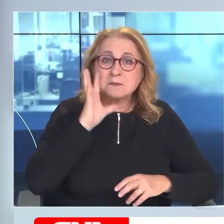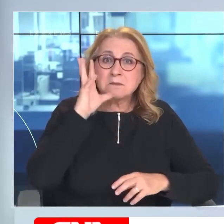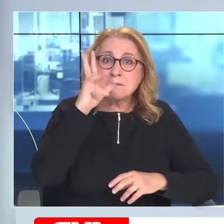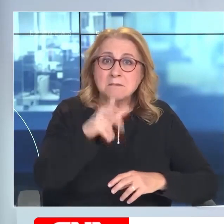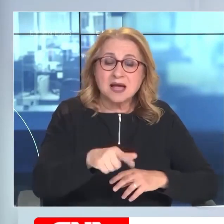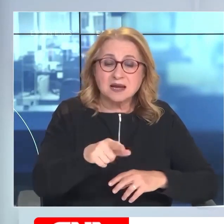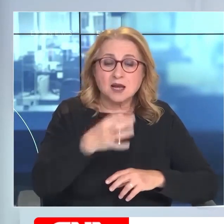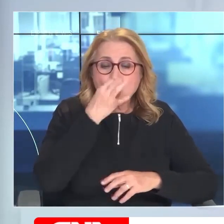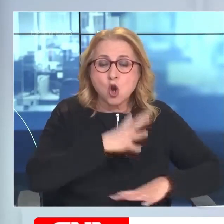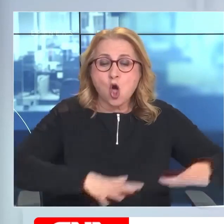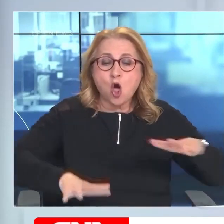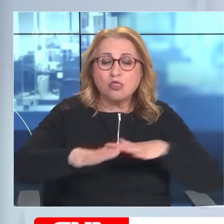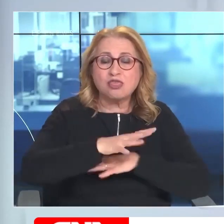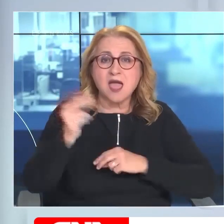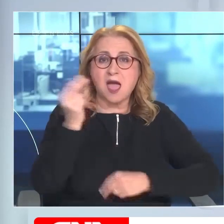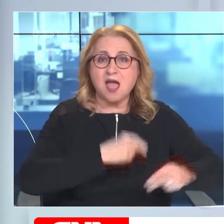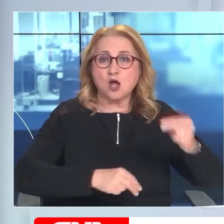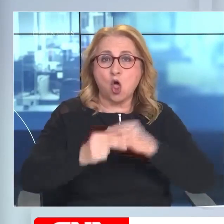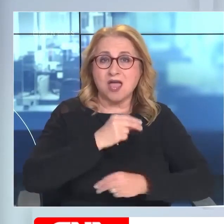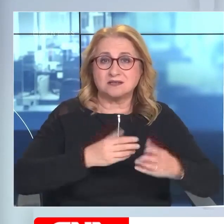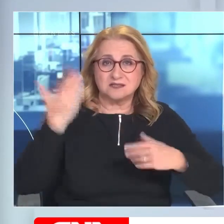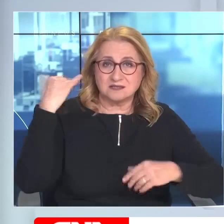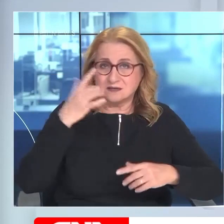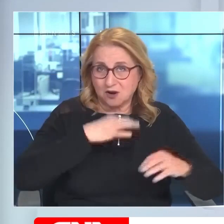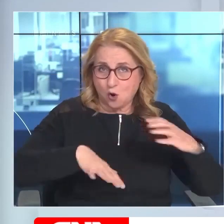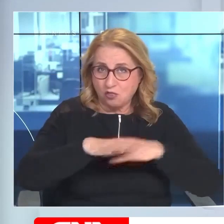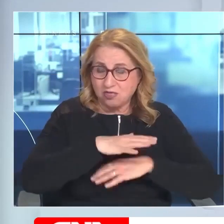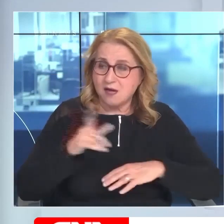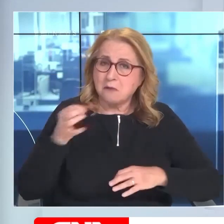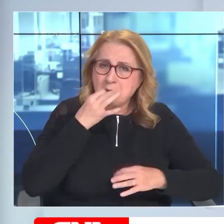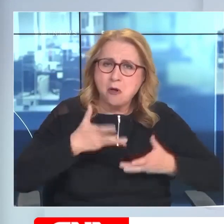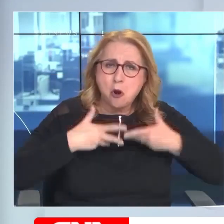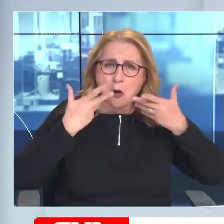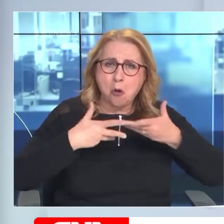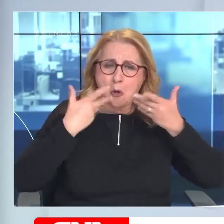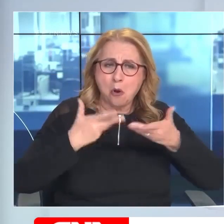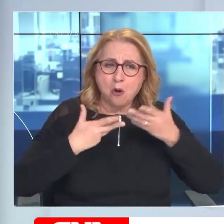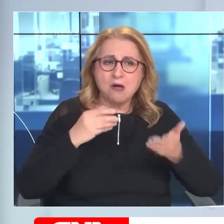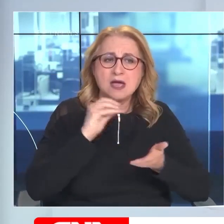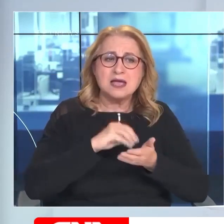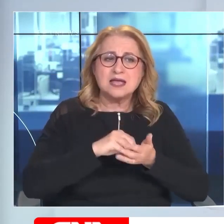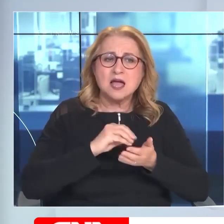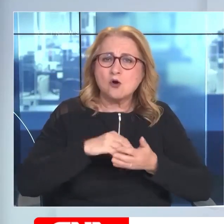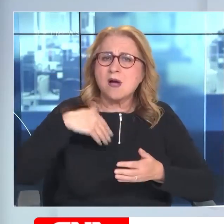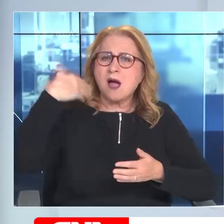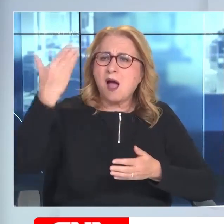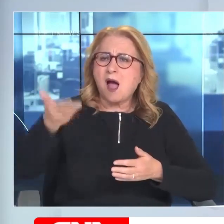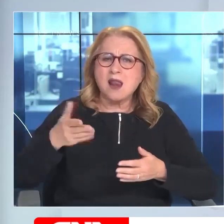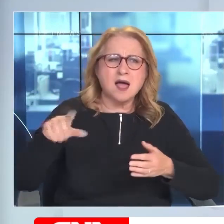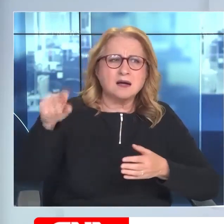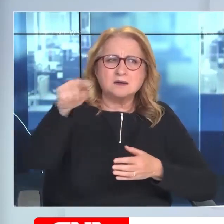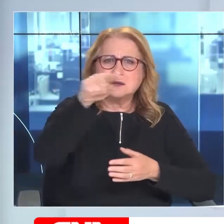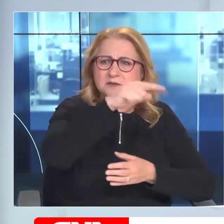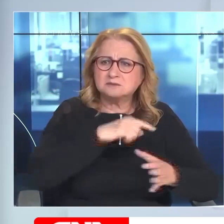εκλογές, με πόση ευκολία αγκαλιάστηκαν με εξωθεσμικά κέντρα, αλλά και